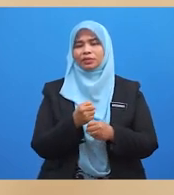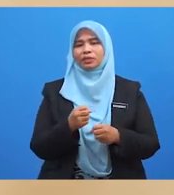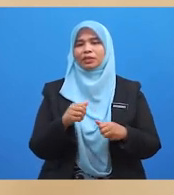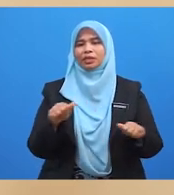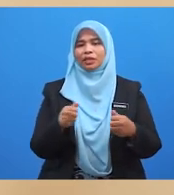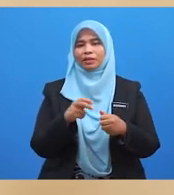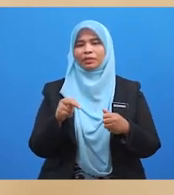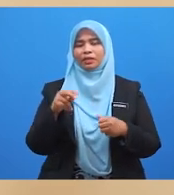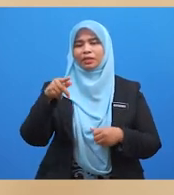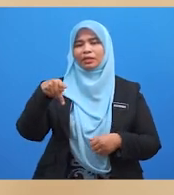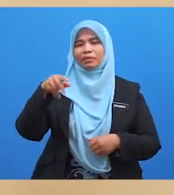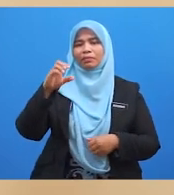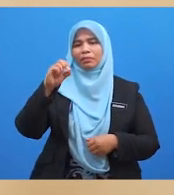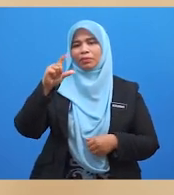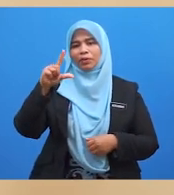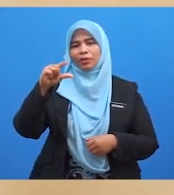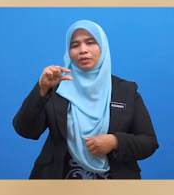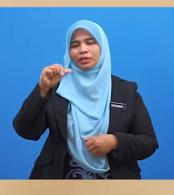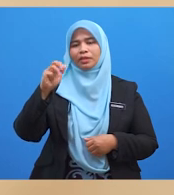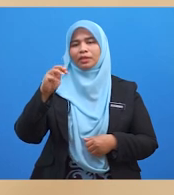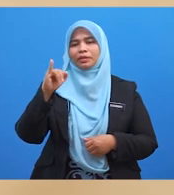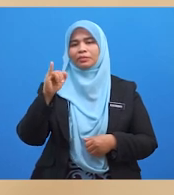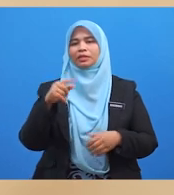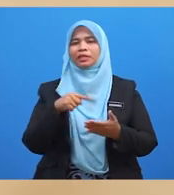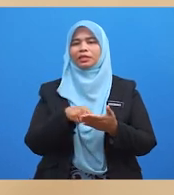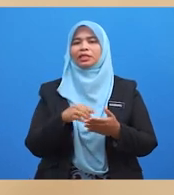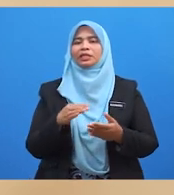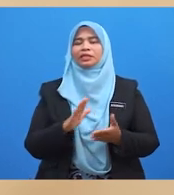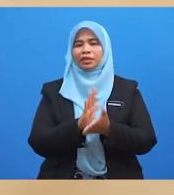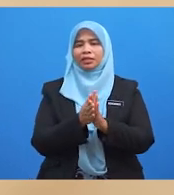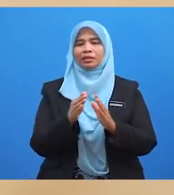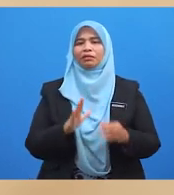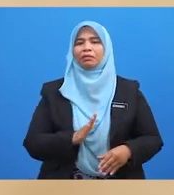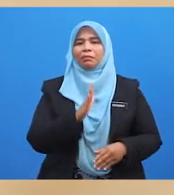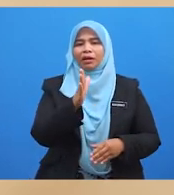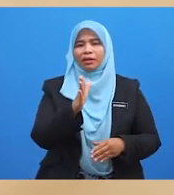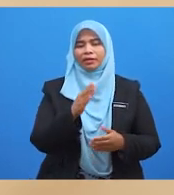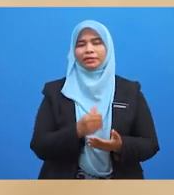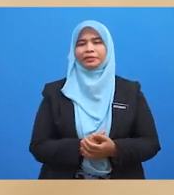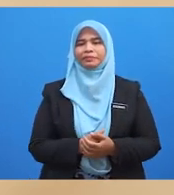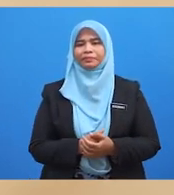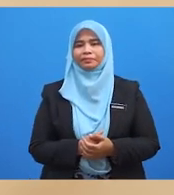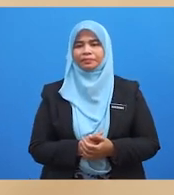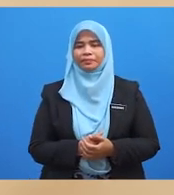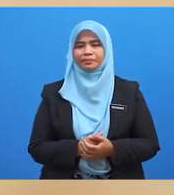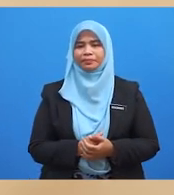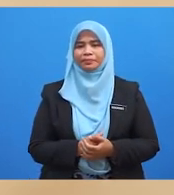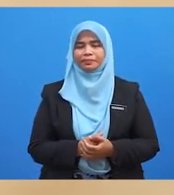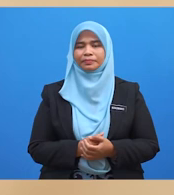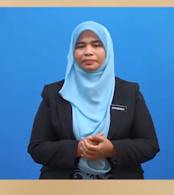ini menjadi kebanggaan dan ukuran yang menentukan darjat dan kehormatan seseorang pada waktu